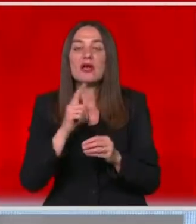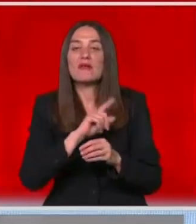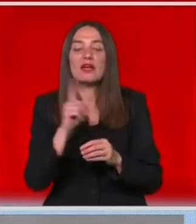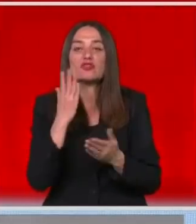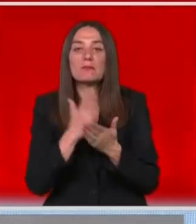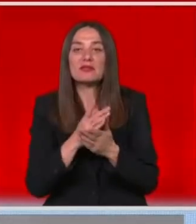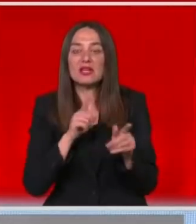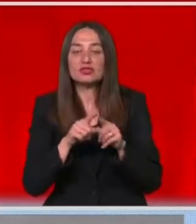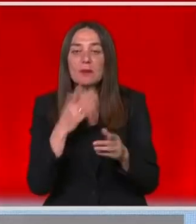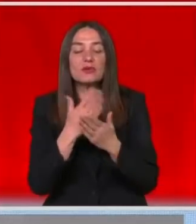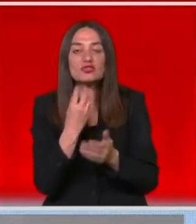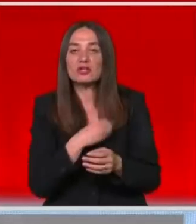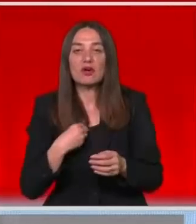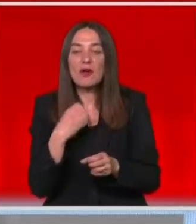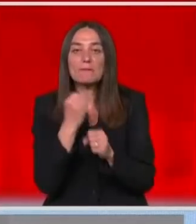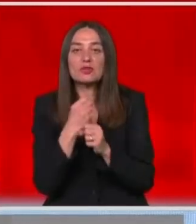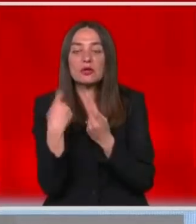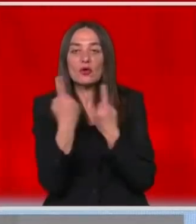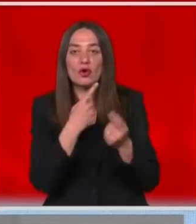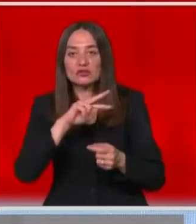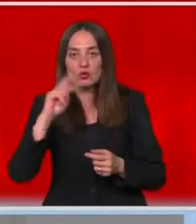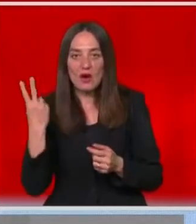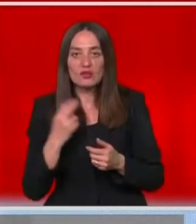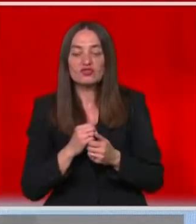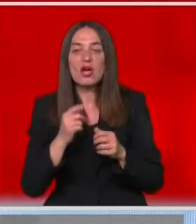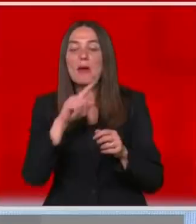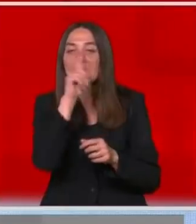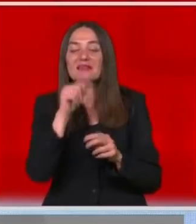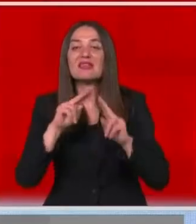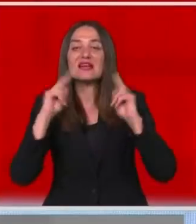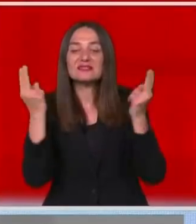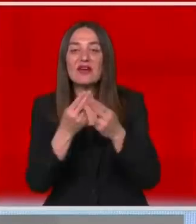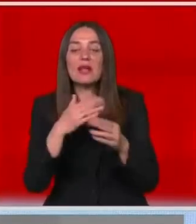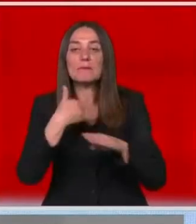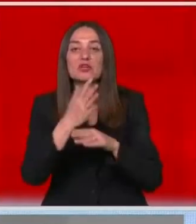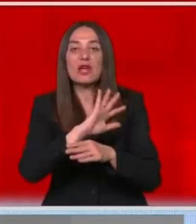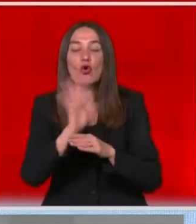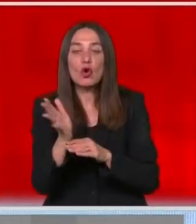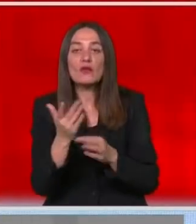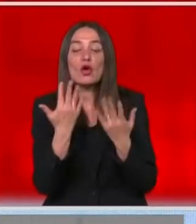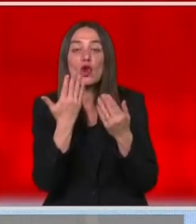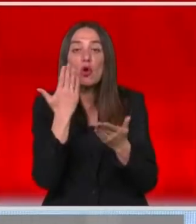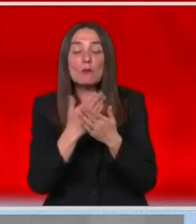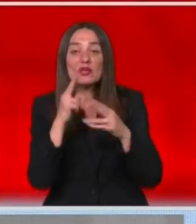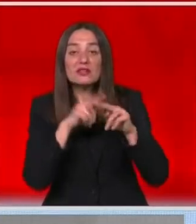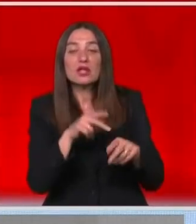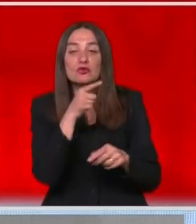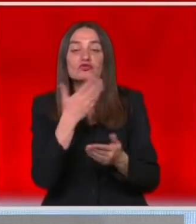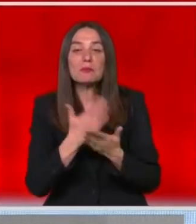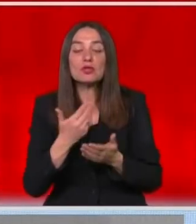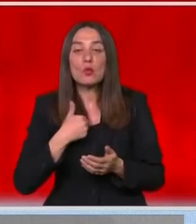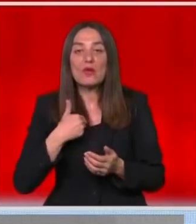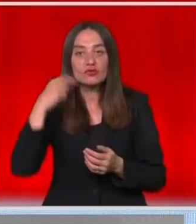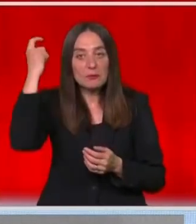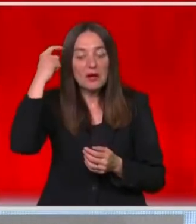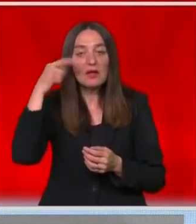Biće dramatično drugačije poslovne okolnosti po pitanju sveta nakon korone. Ukoliko ostane isto, bit će to u našim glavama i to će